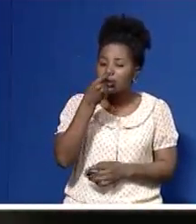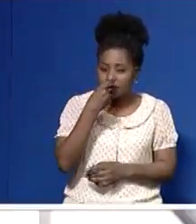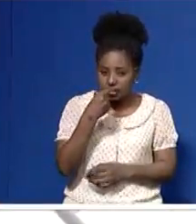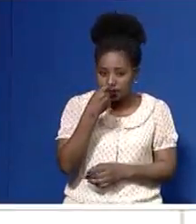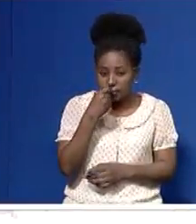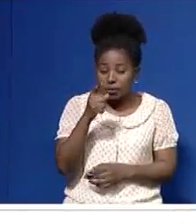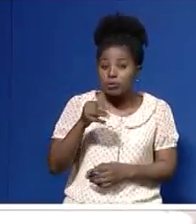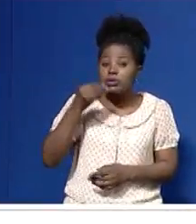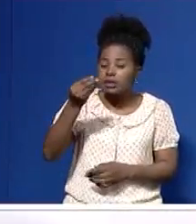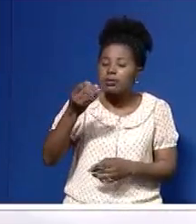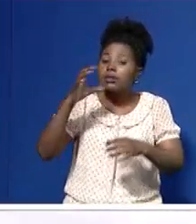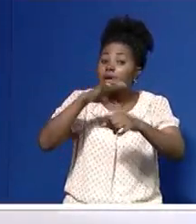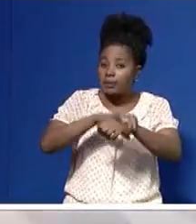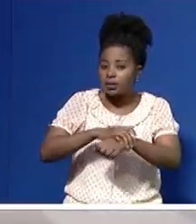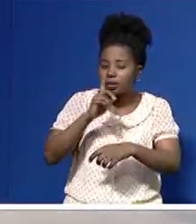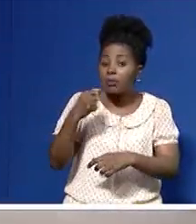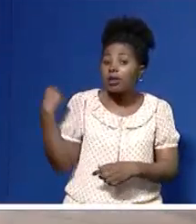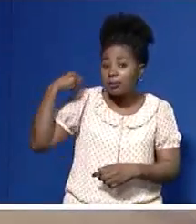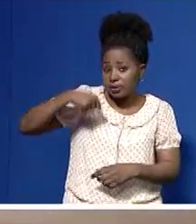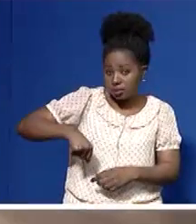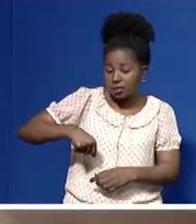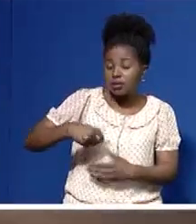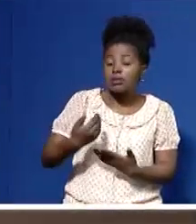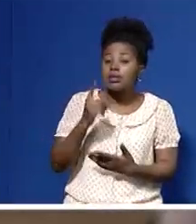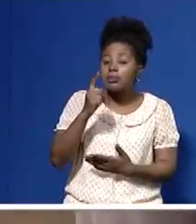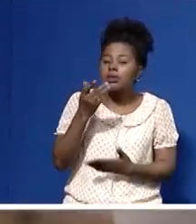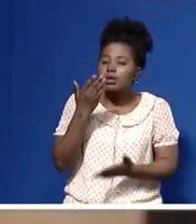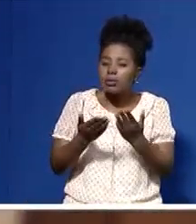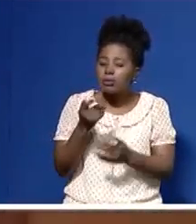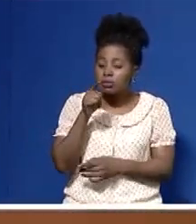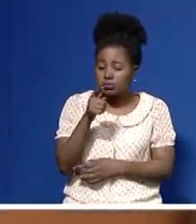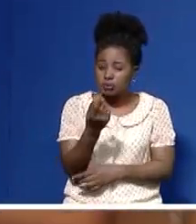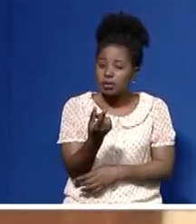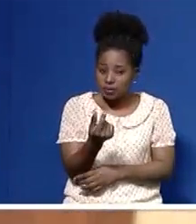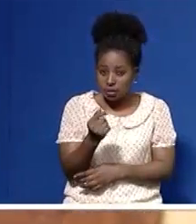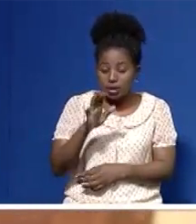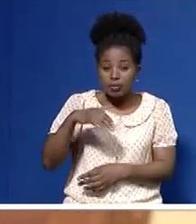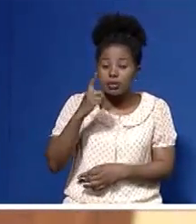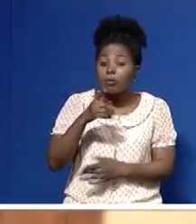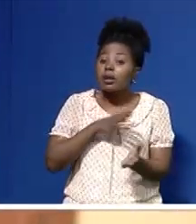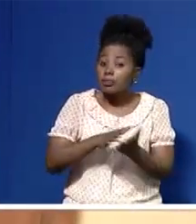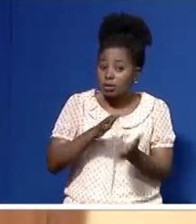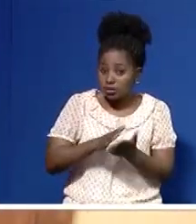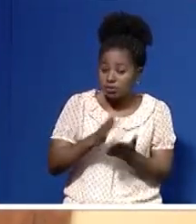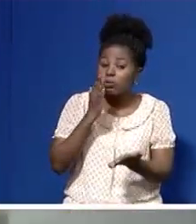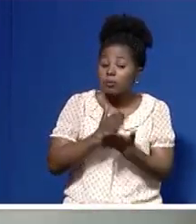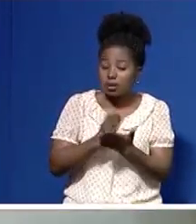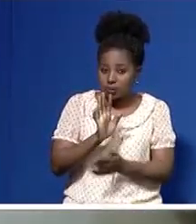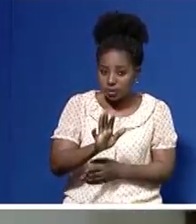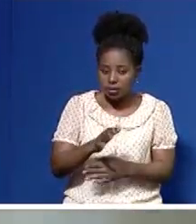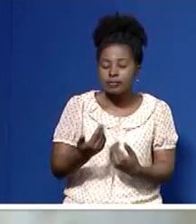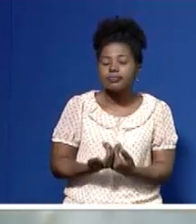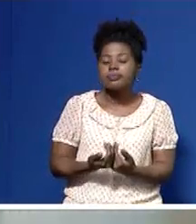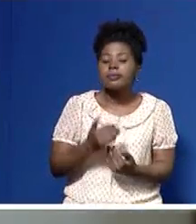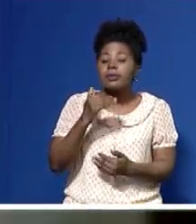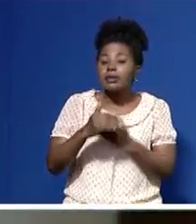Nyerere, mshtakiwa alikamatwa akiwa na begi la mkononi likiwa na kiwango hicho cha fedha bila kuwa na maelezo ya uhalali wake. Katika